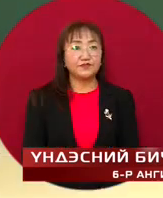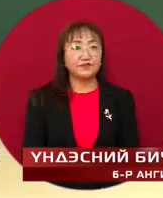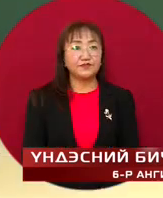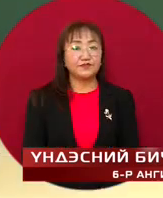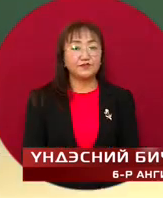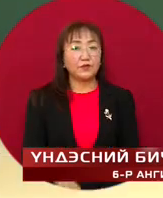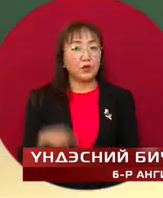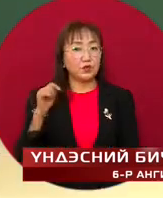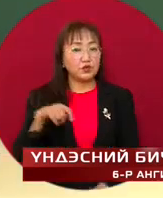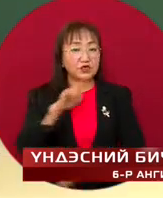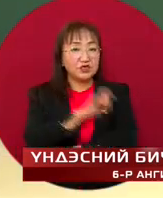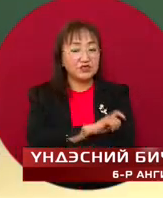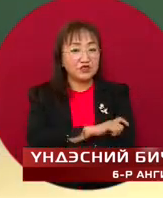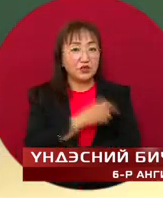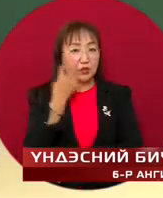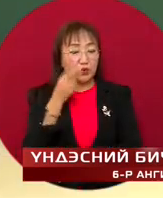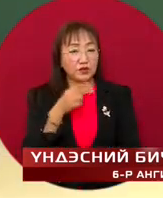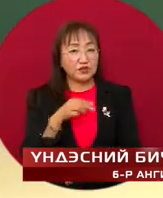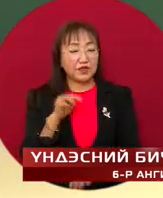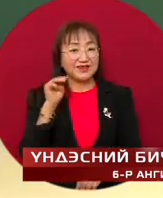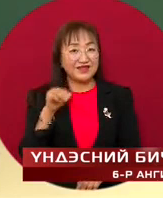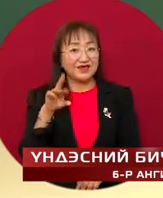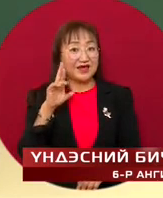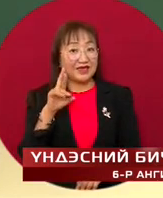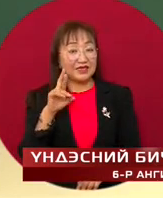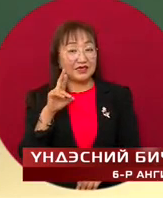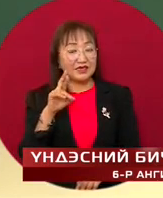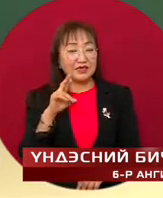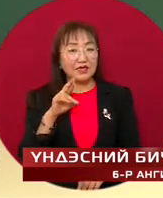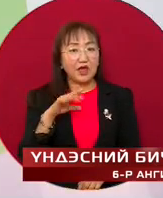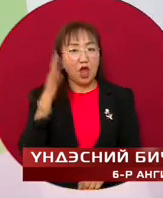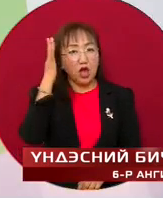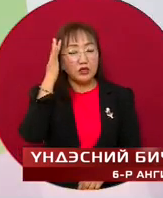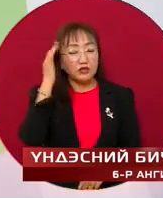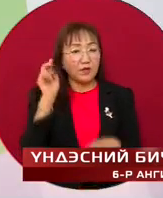За, өнөөдрийн хичээлээр үзсэн тайлгалын тухай ойлголтыг баттгаад дараах дасгалыг ажиллая.